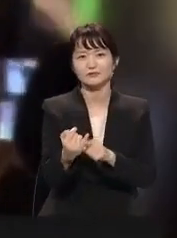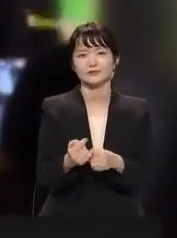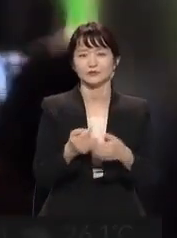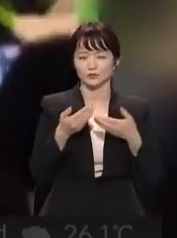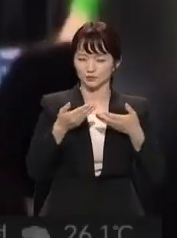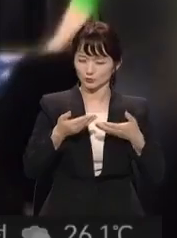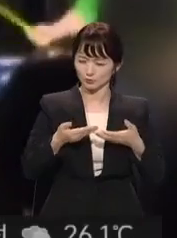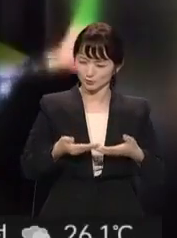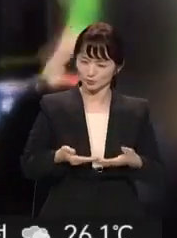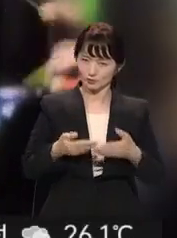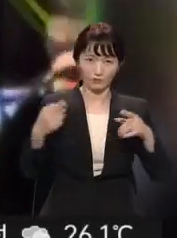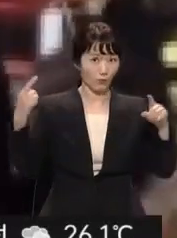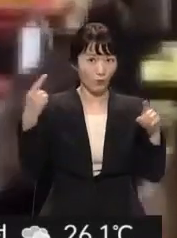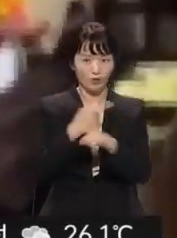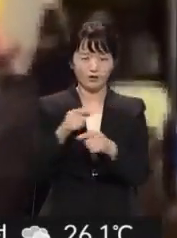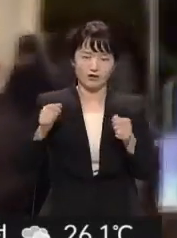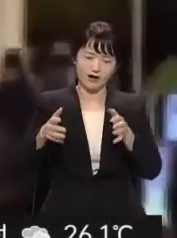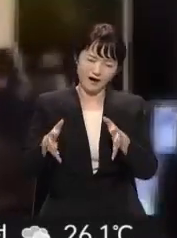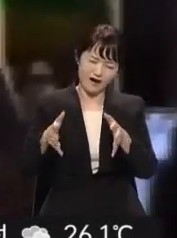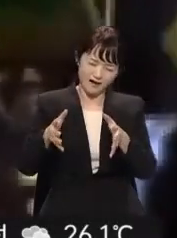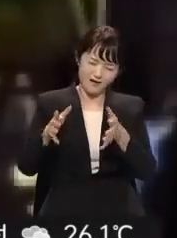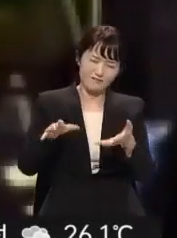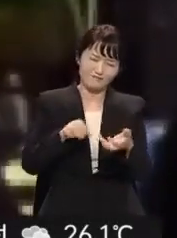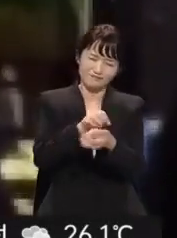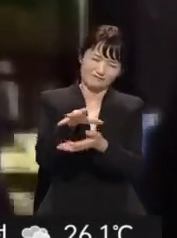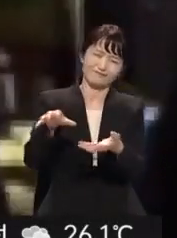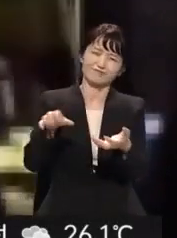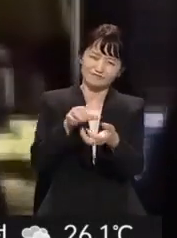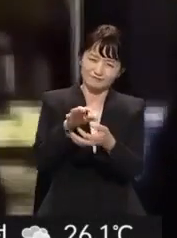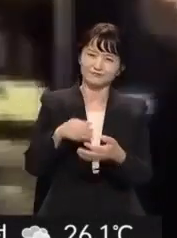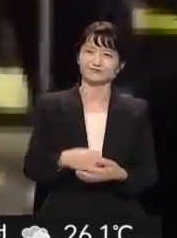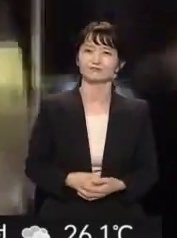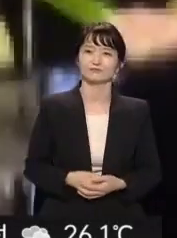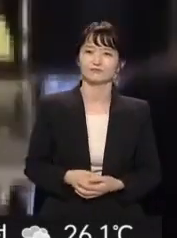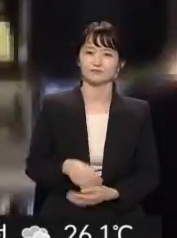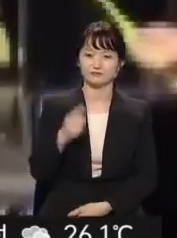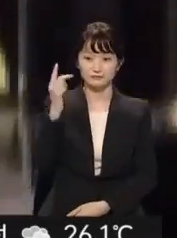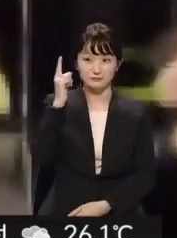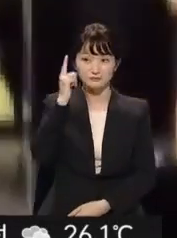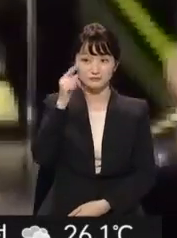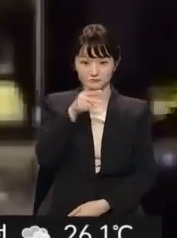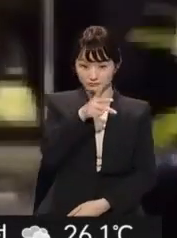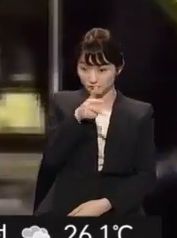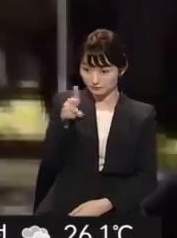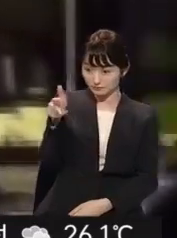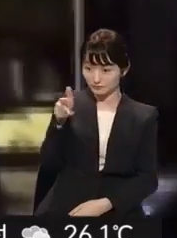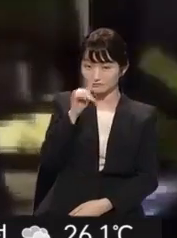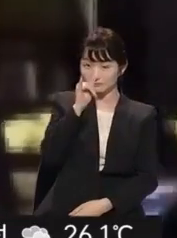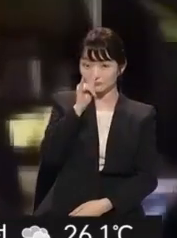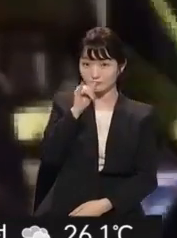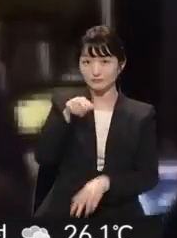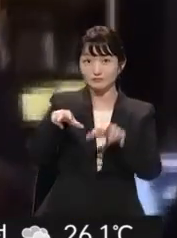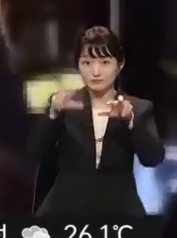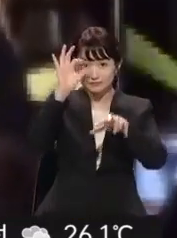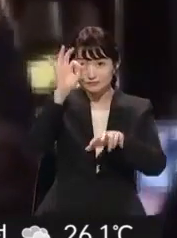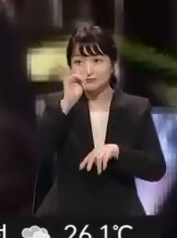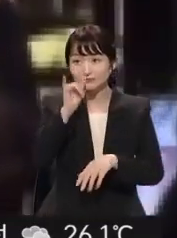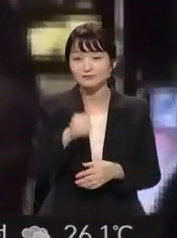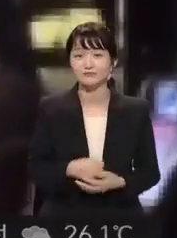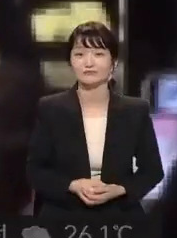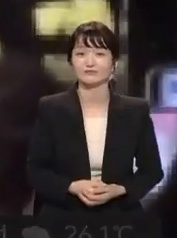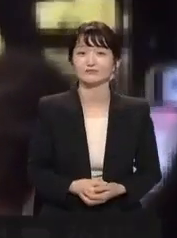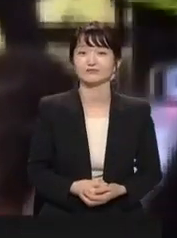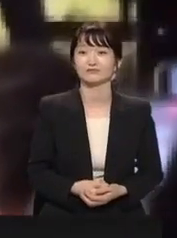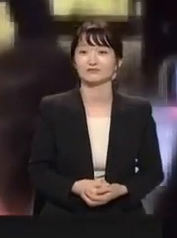시끌벅적. 하객들도 신기한지 휴대폰으로 저걸 찍고 있습니다. 그래서 지금 볼 수 있는 거죠. 자, 아, 이런. 자, 이자연